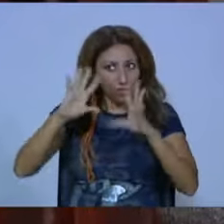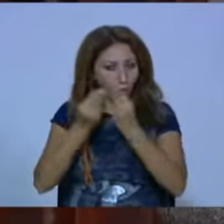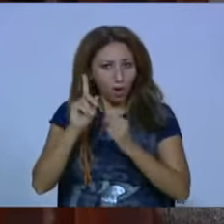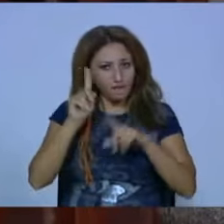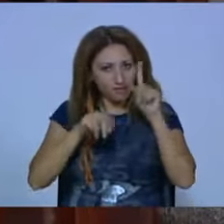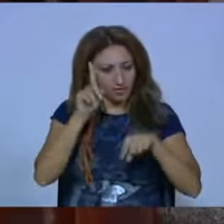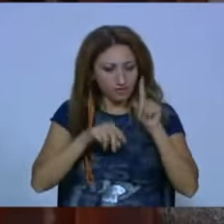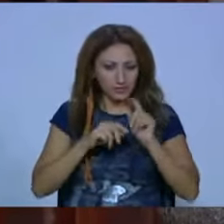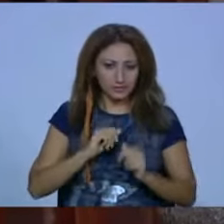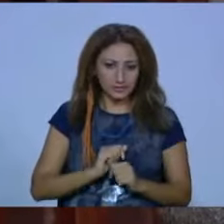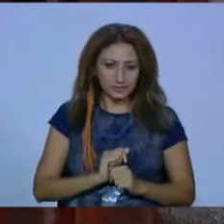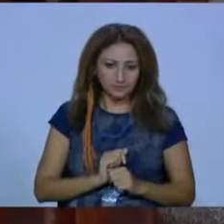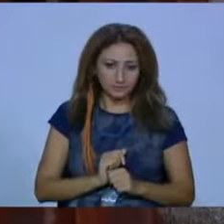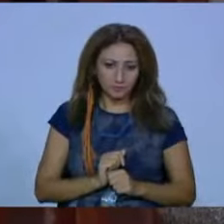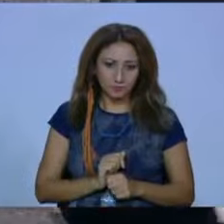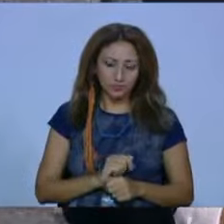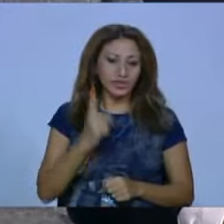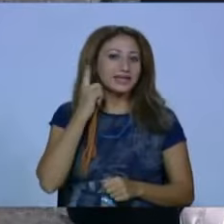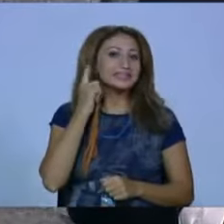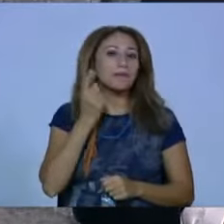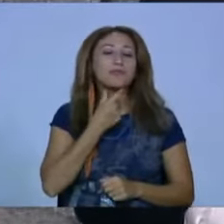وان شاء الله يعني ربنا مش هيسيبها. طب ممكن نسمعها؟